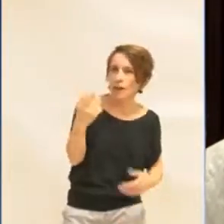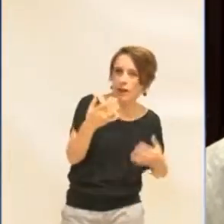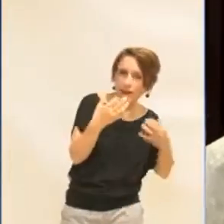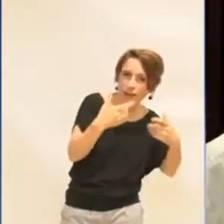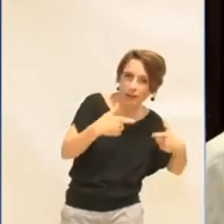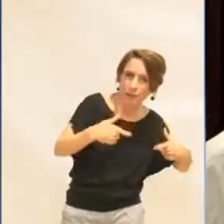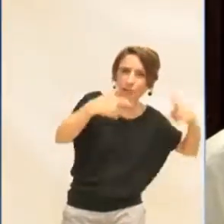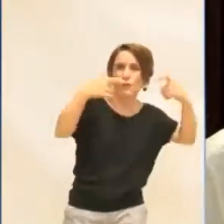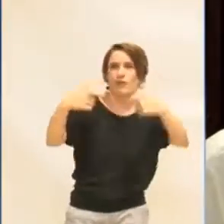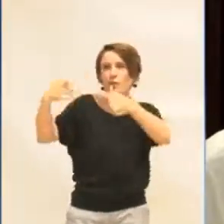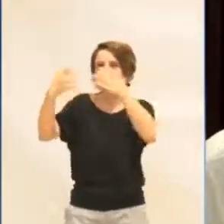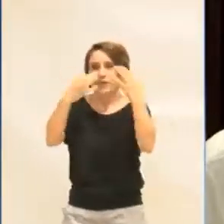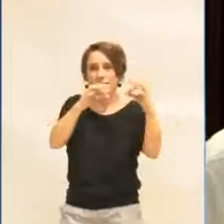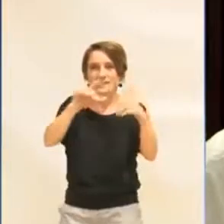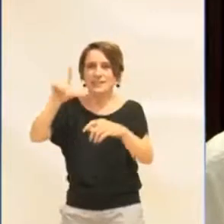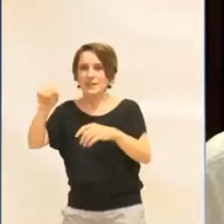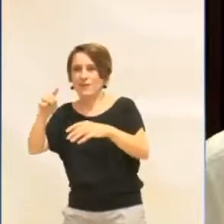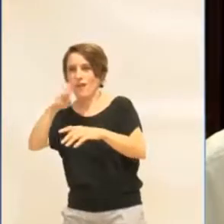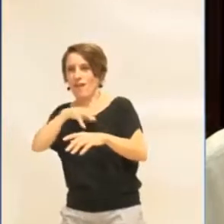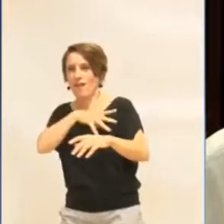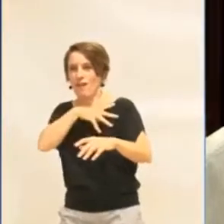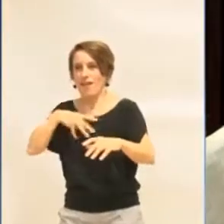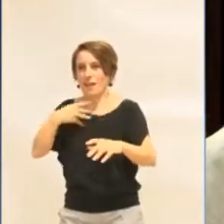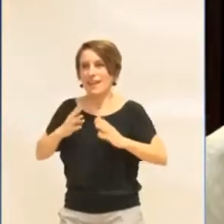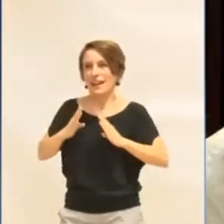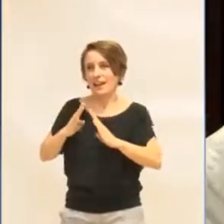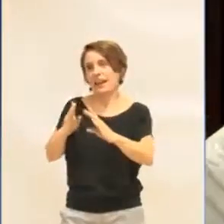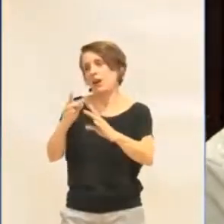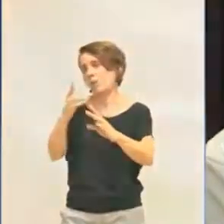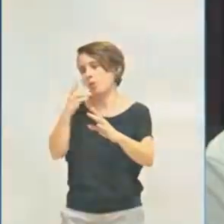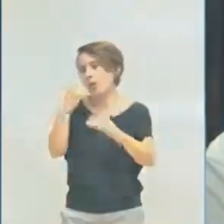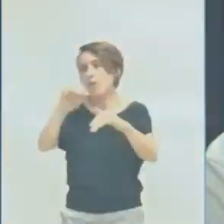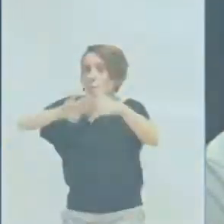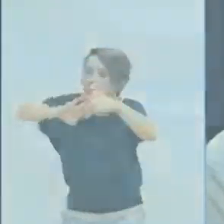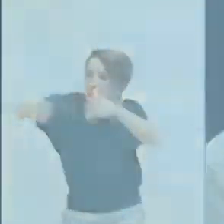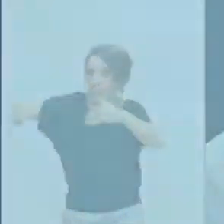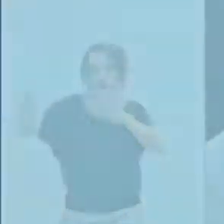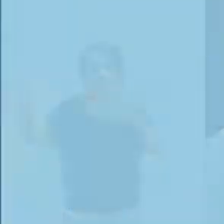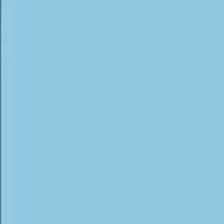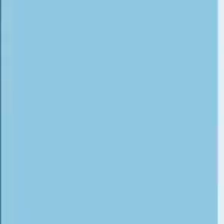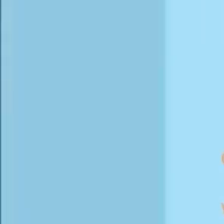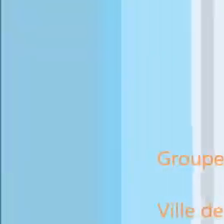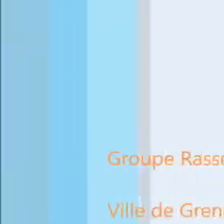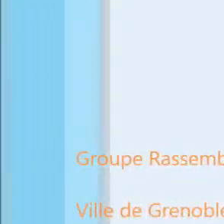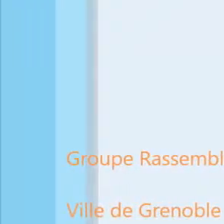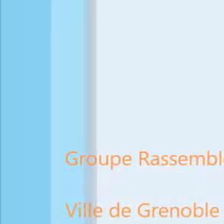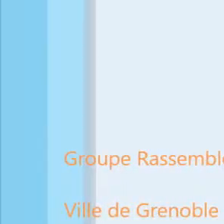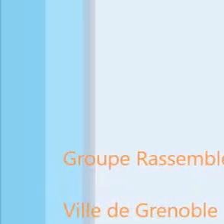du 10 et le 20 de la Galerie de l'Arlequin et donc de la rénovation urbaine de la Villeneuve.